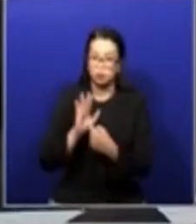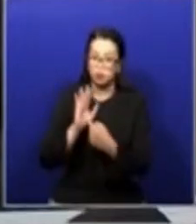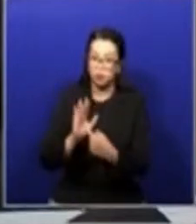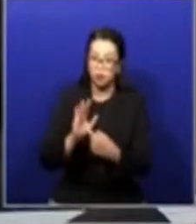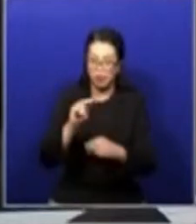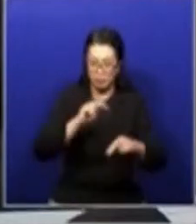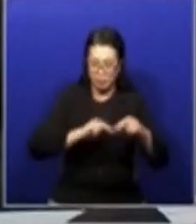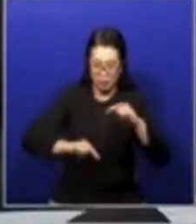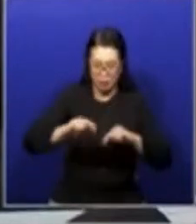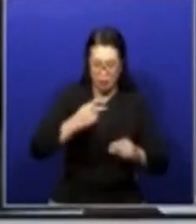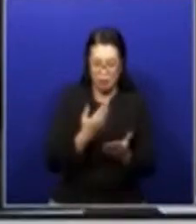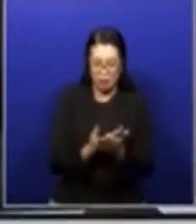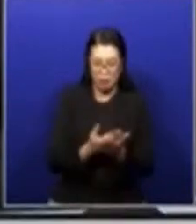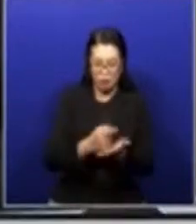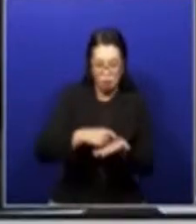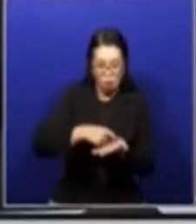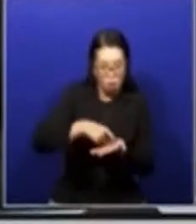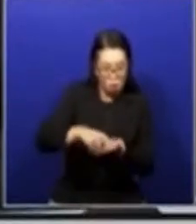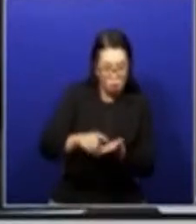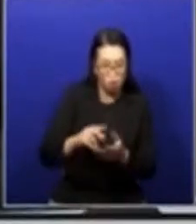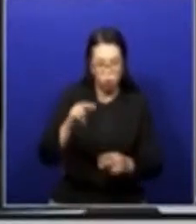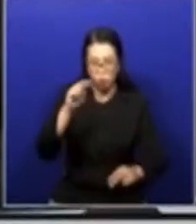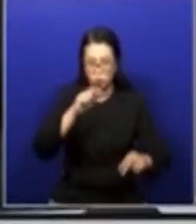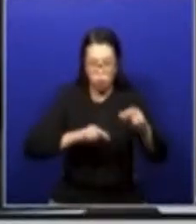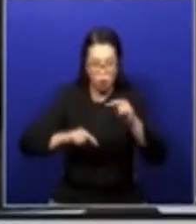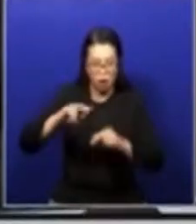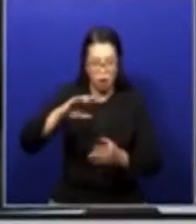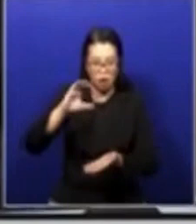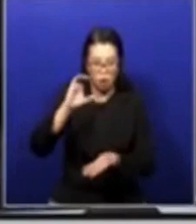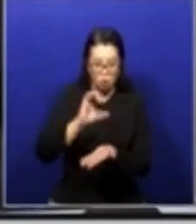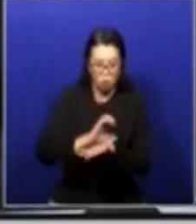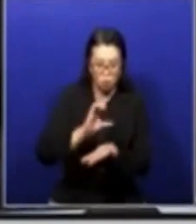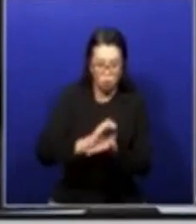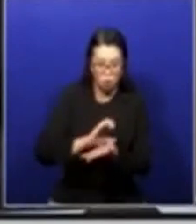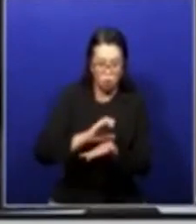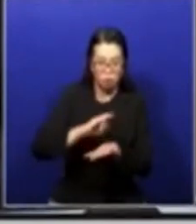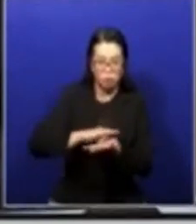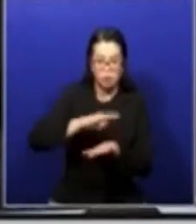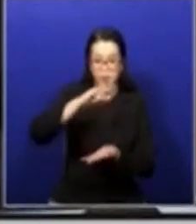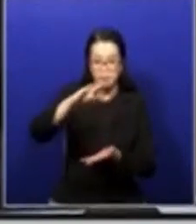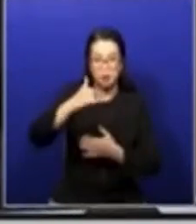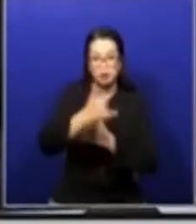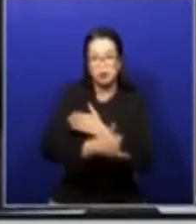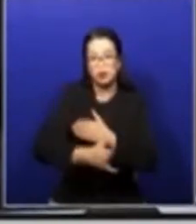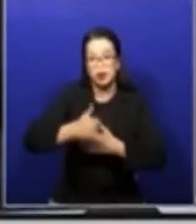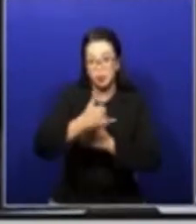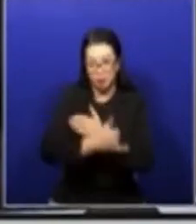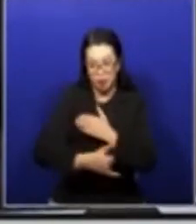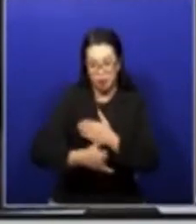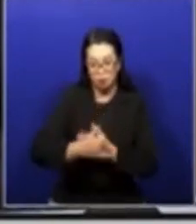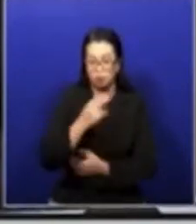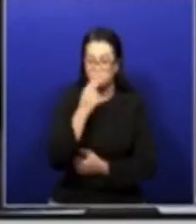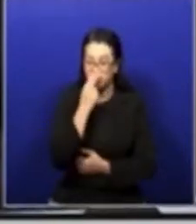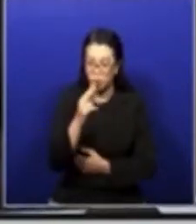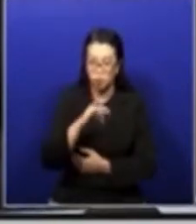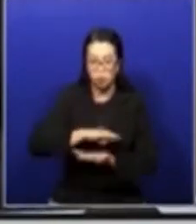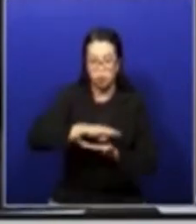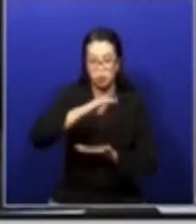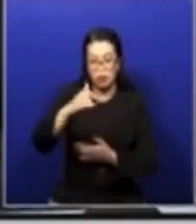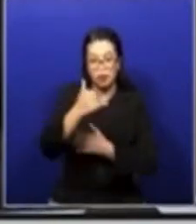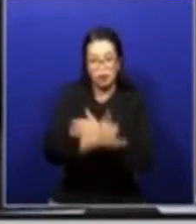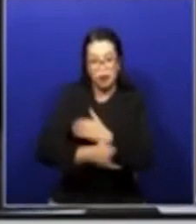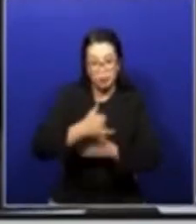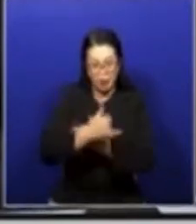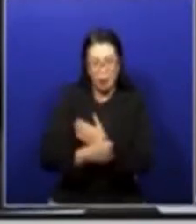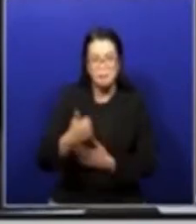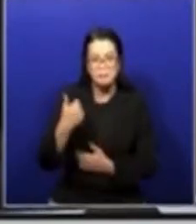ะการโอนงบสัมมนาการดูงานต่างประเทศท่านประธานทราบไหมคะว่ามีบางหน่